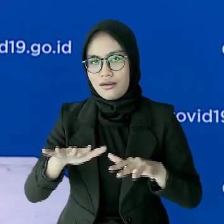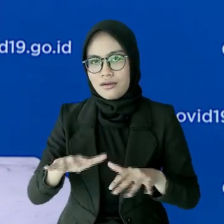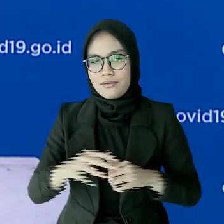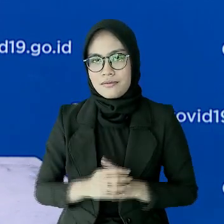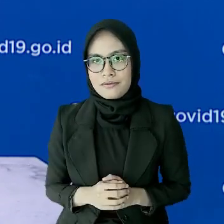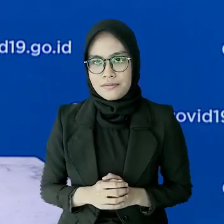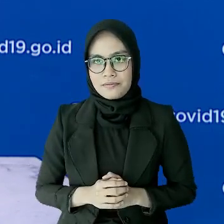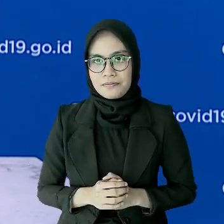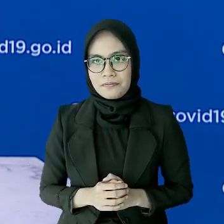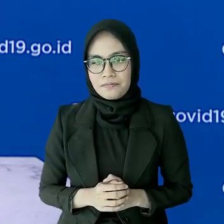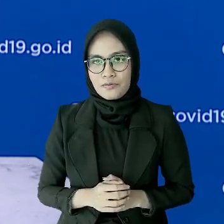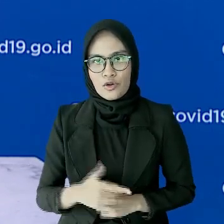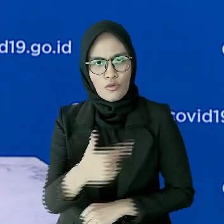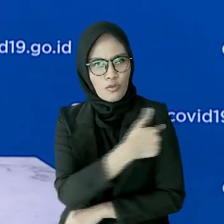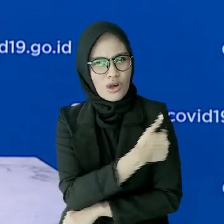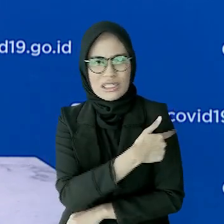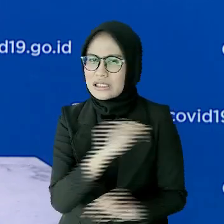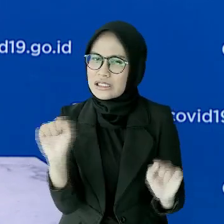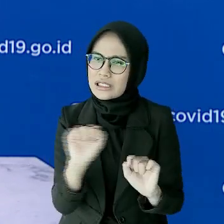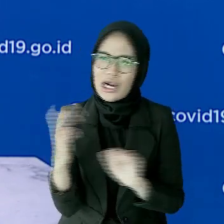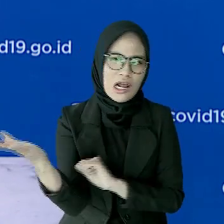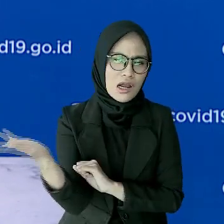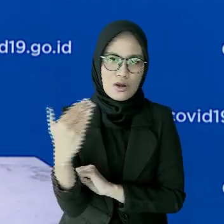70% populasi masyarakat.